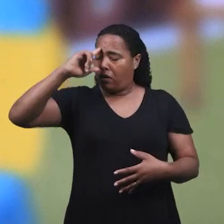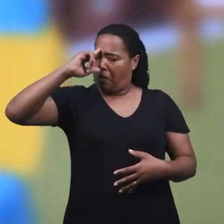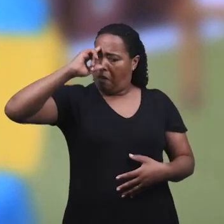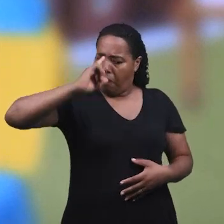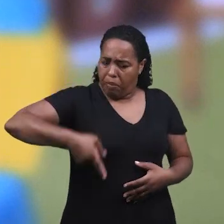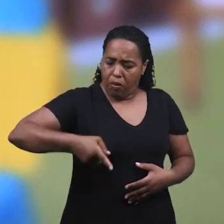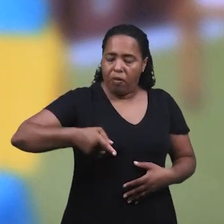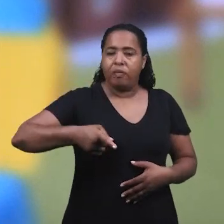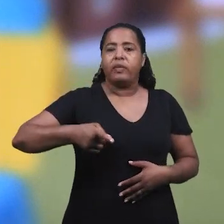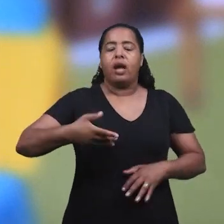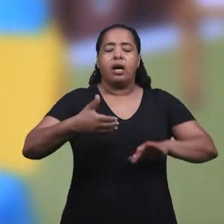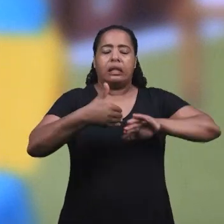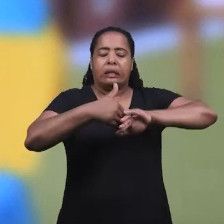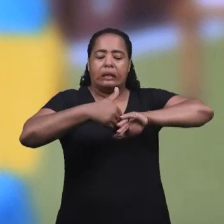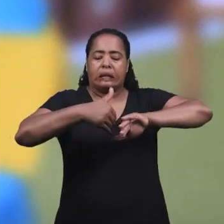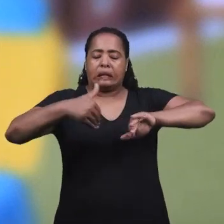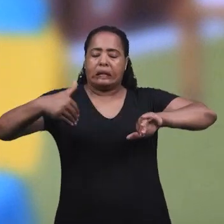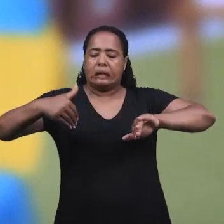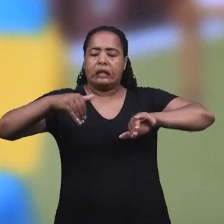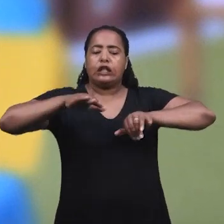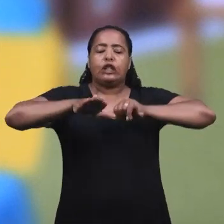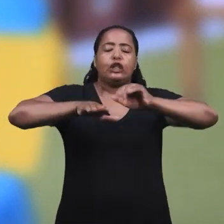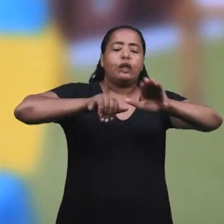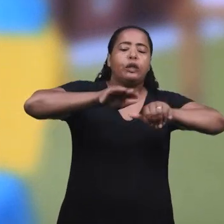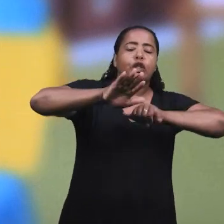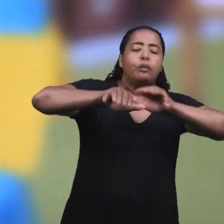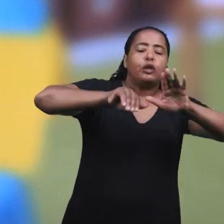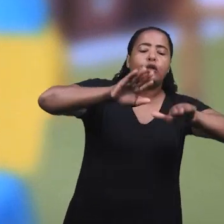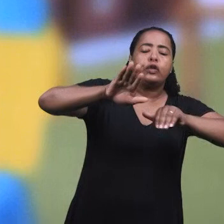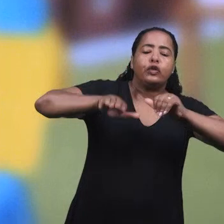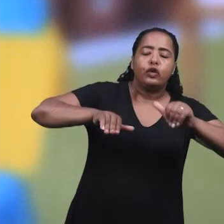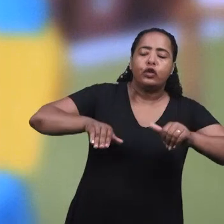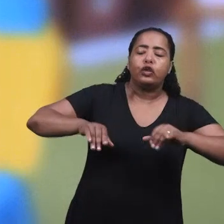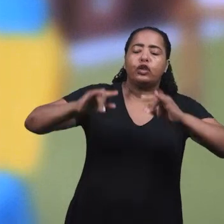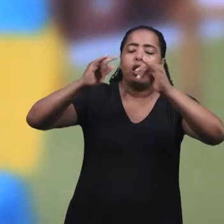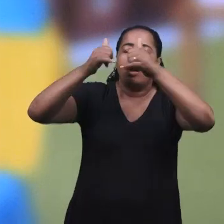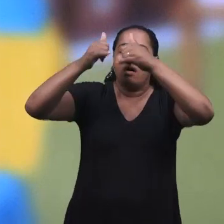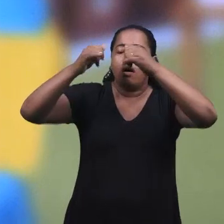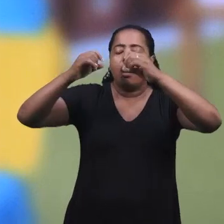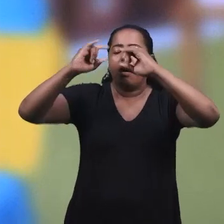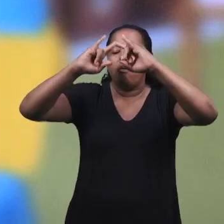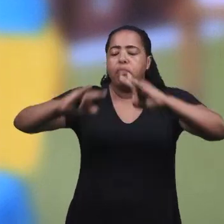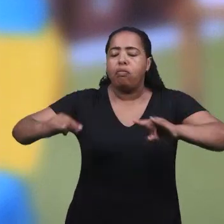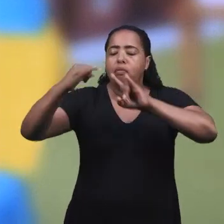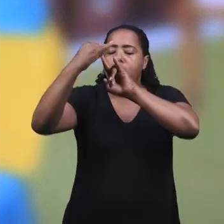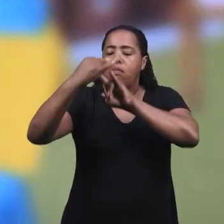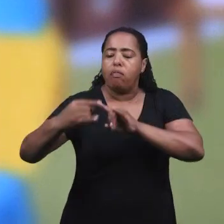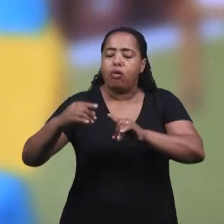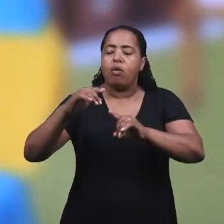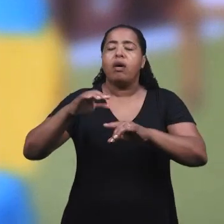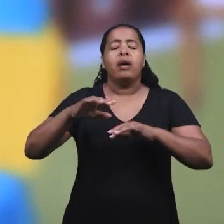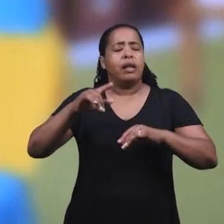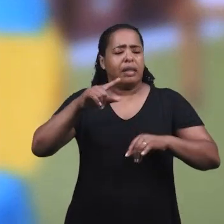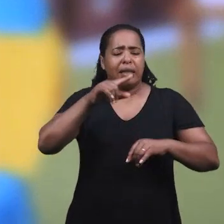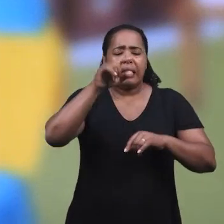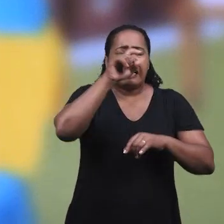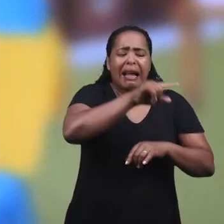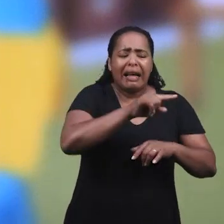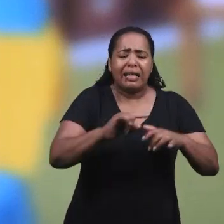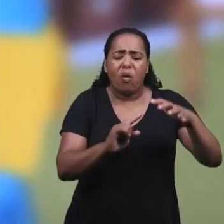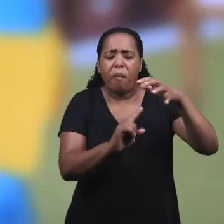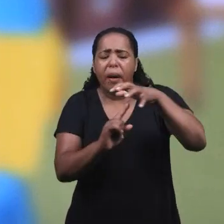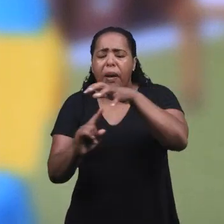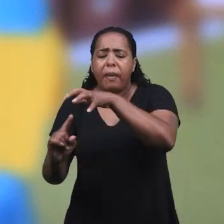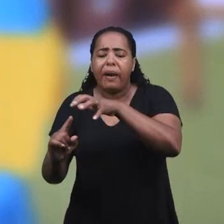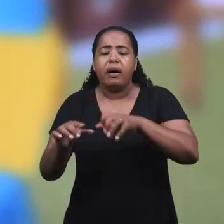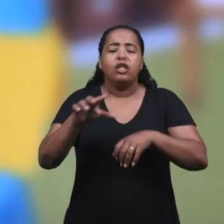qui a été séparer 12 hommes de la tribu d'Israël, un de chaque tribu.